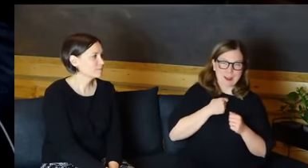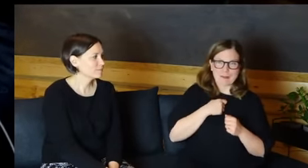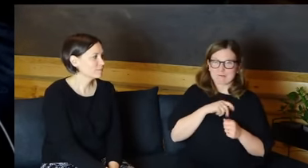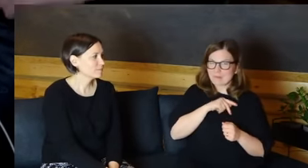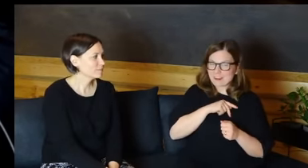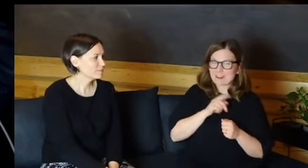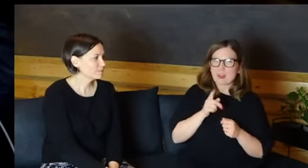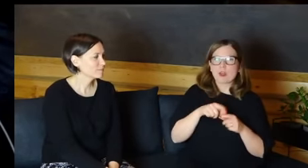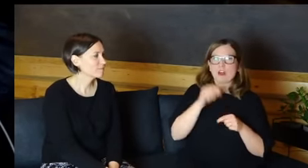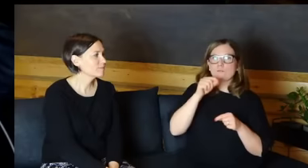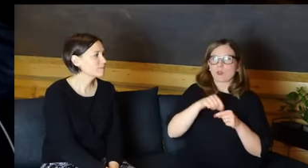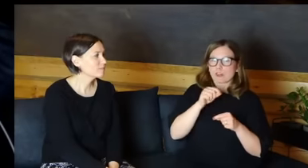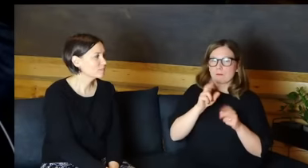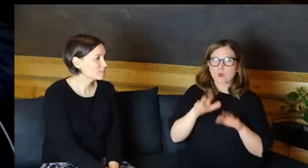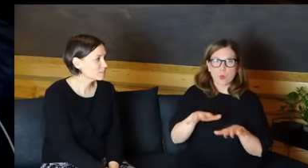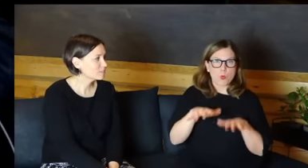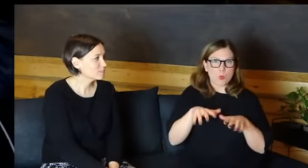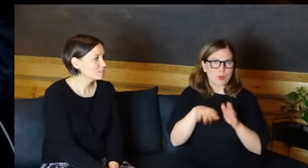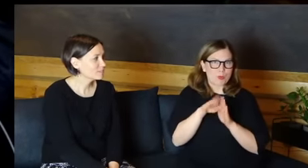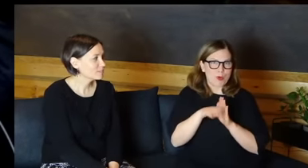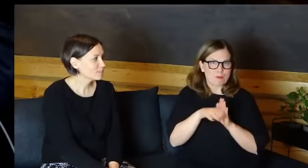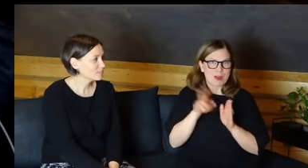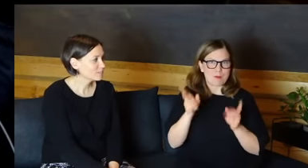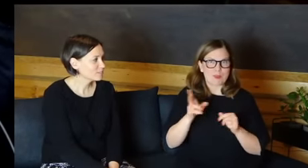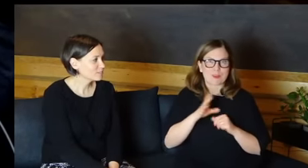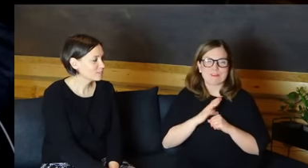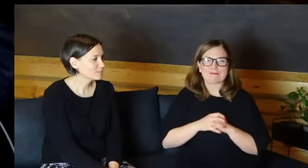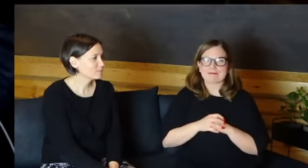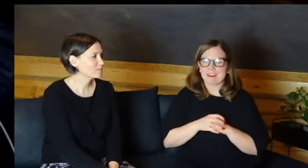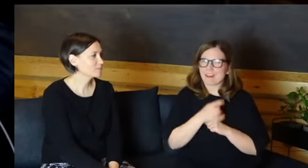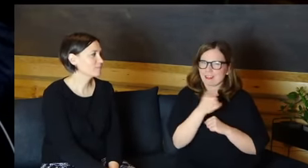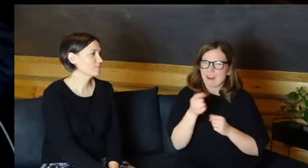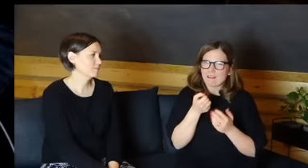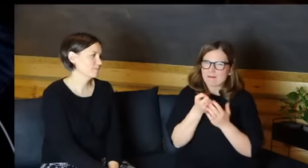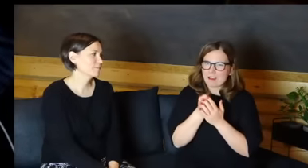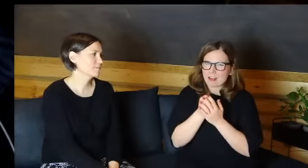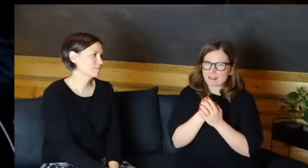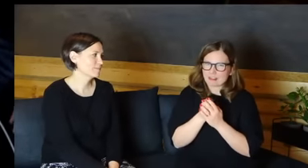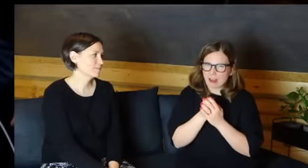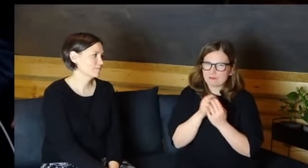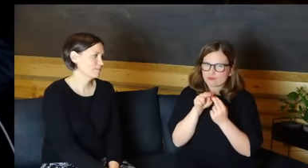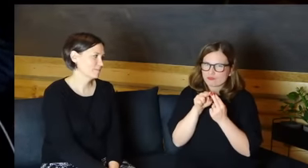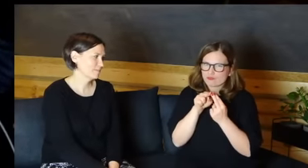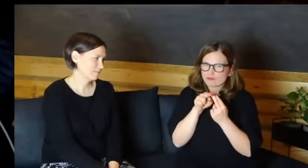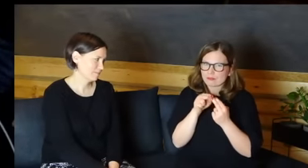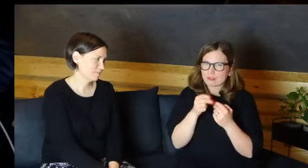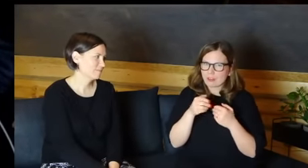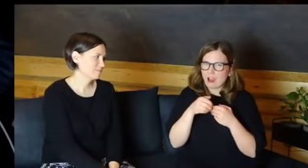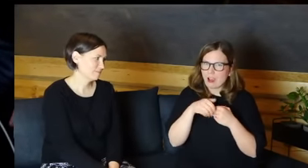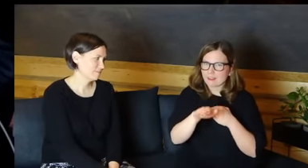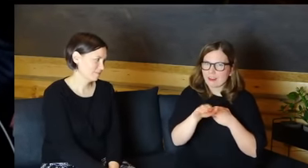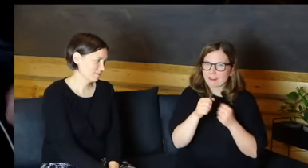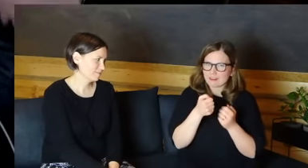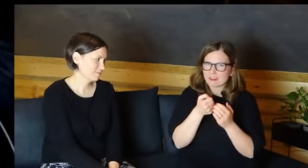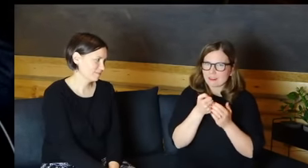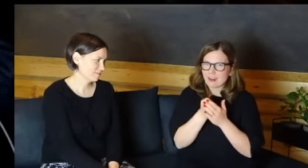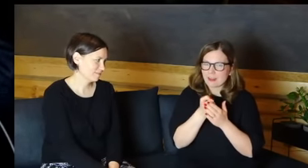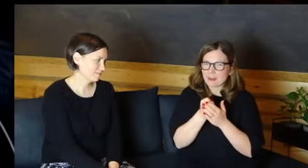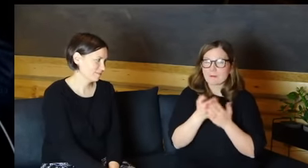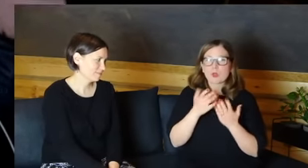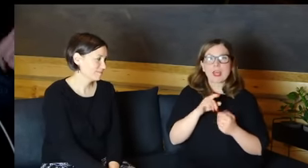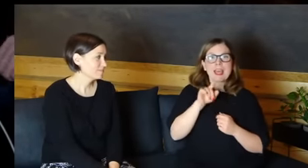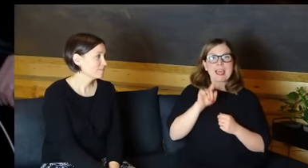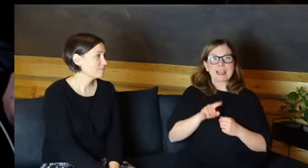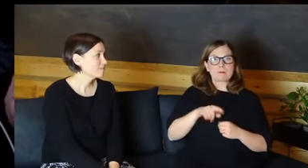vähän yllätysohjelmaa, joten kannattaa pysyä nyt linjoilla. Ja otetaan seuraavaksi sitten vielä ennen